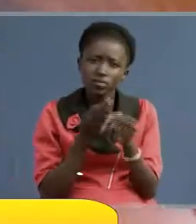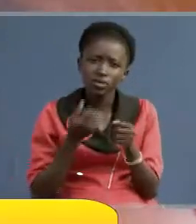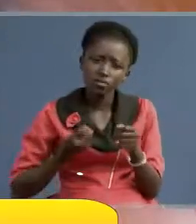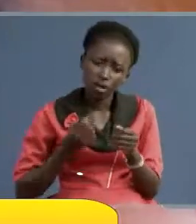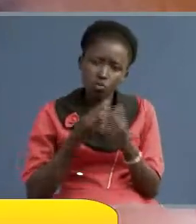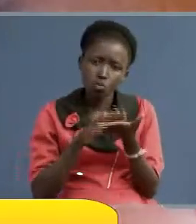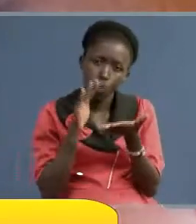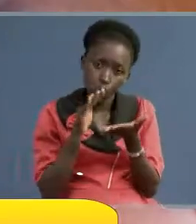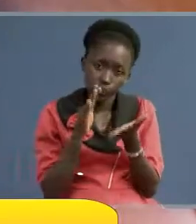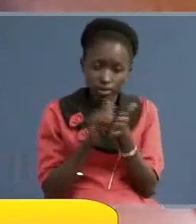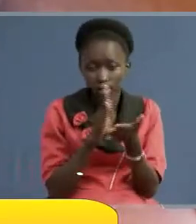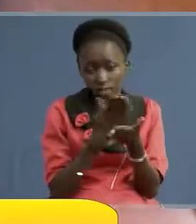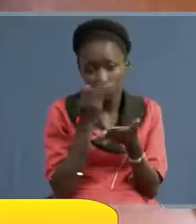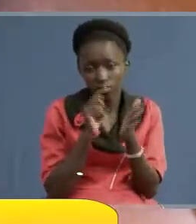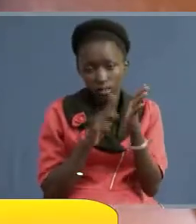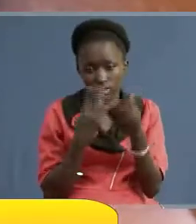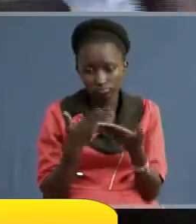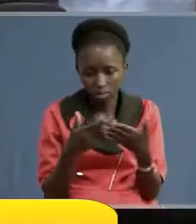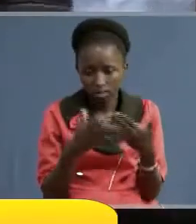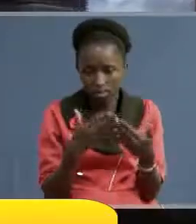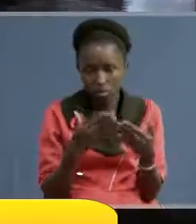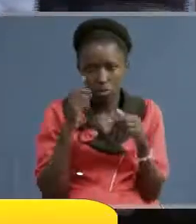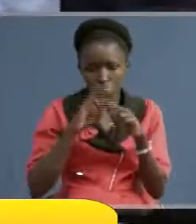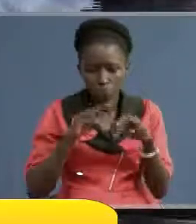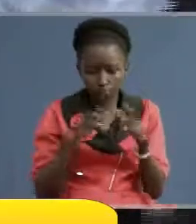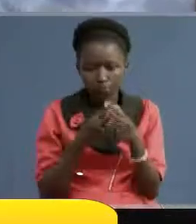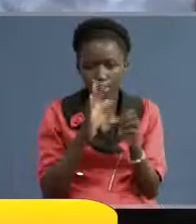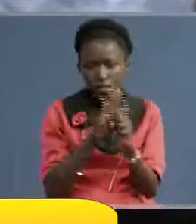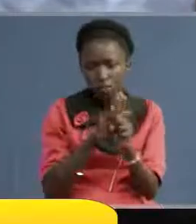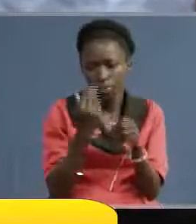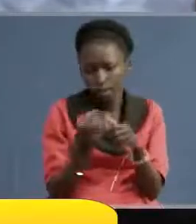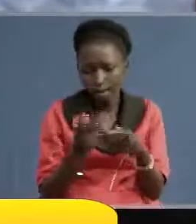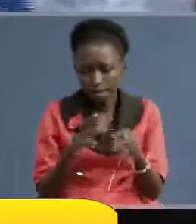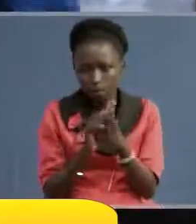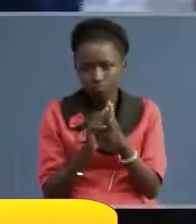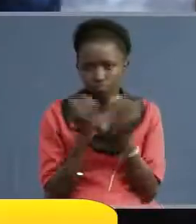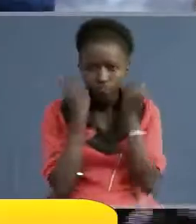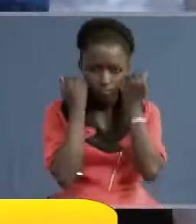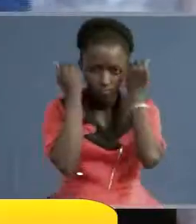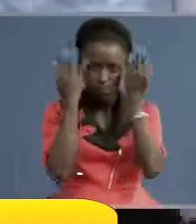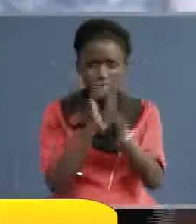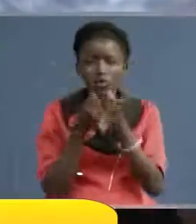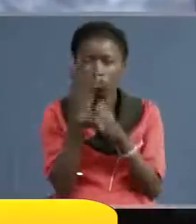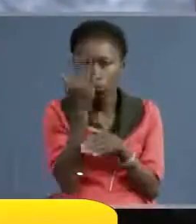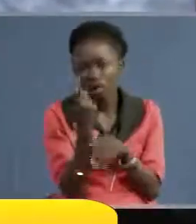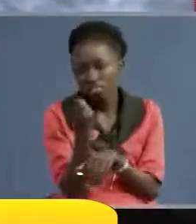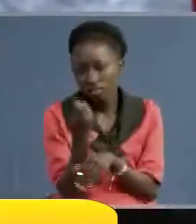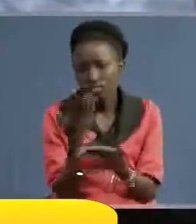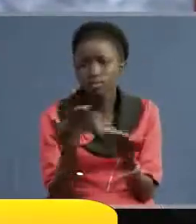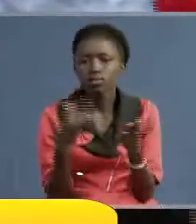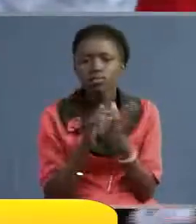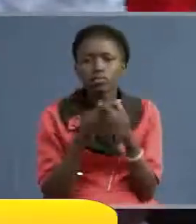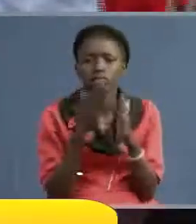girl and so on. So those are some of the signs that you look for. Vijana wengi huzama katika mawazo kutokana na masuala madogo